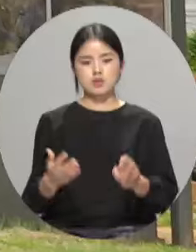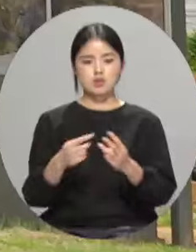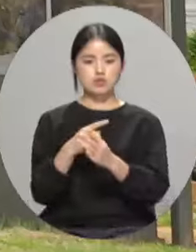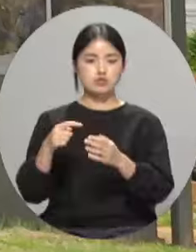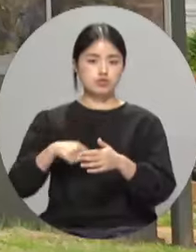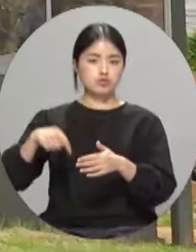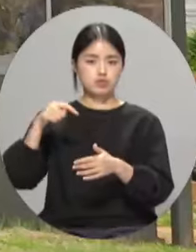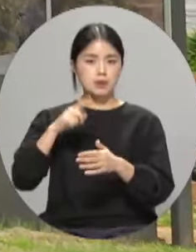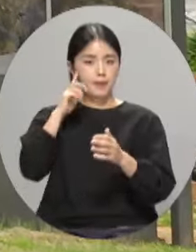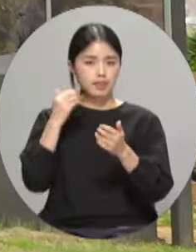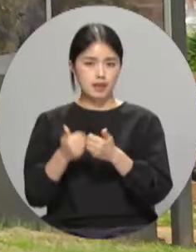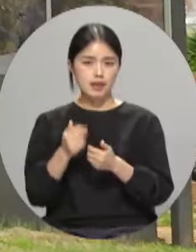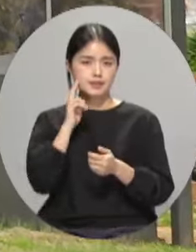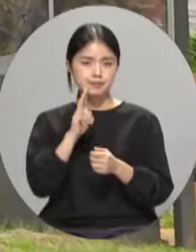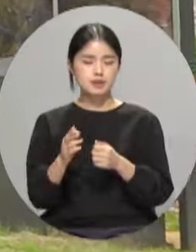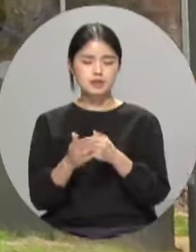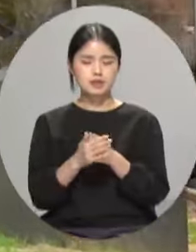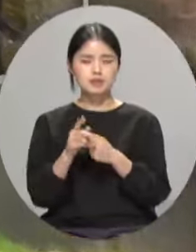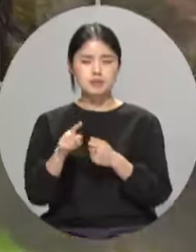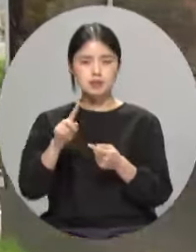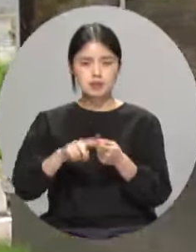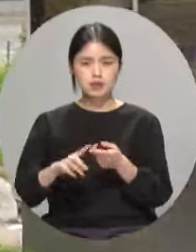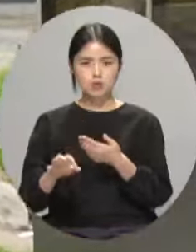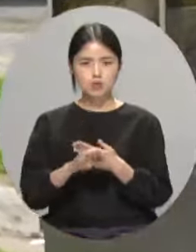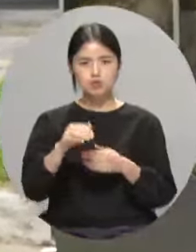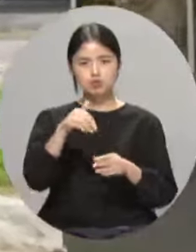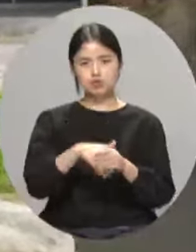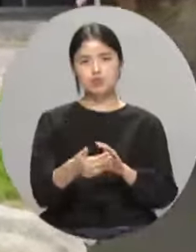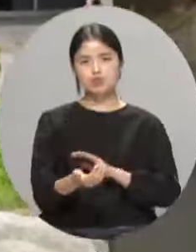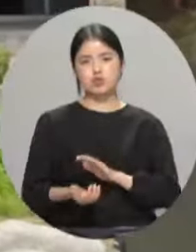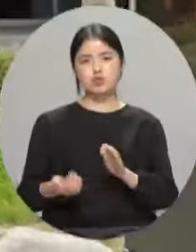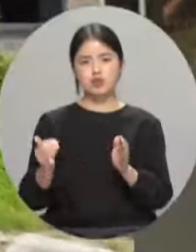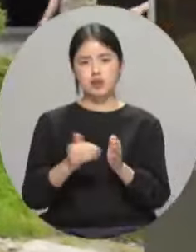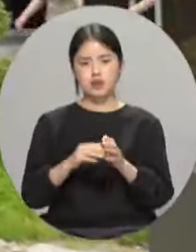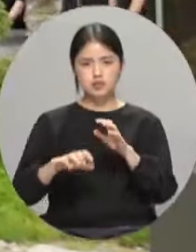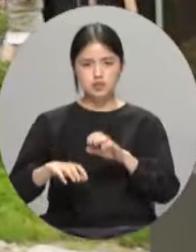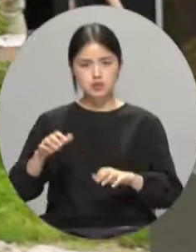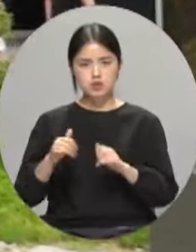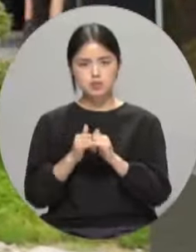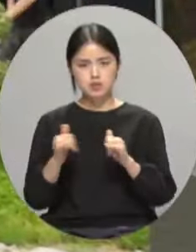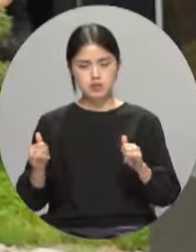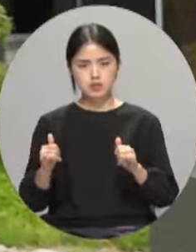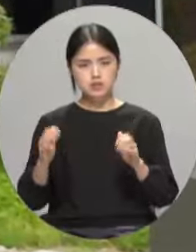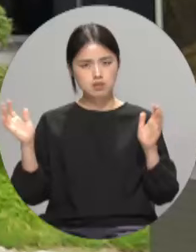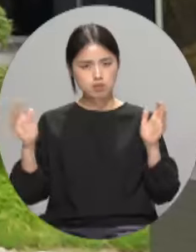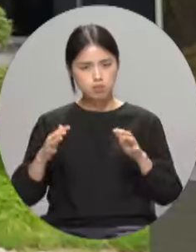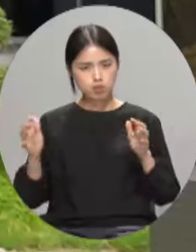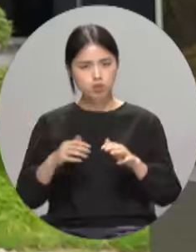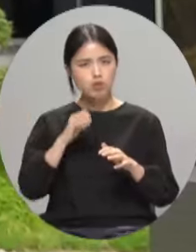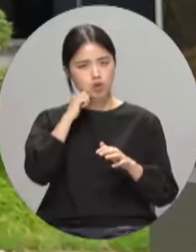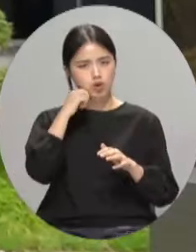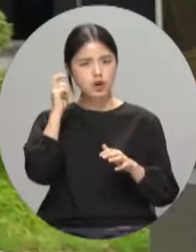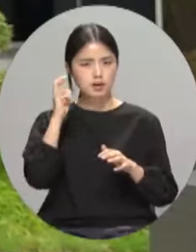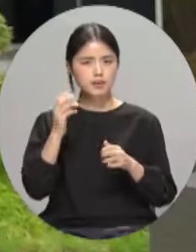내에서의 반대가 계속되면서 이대로라면 투표 전까지 주민들의 공론장 마련조차 쉽지 않을 것으로 보여